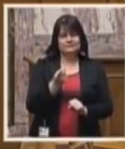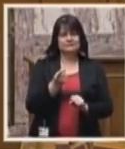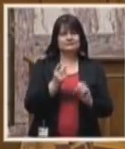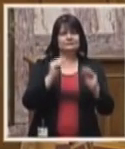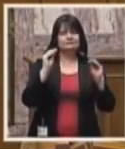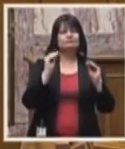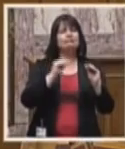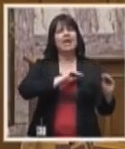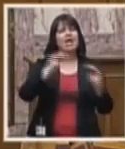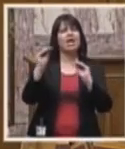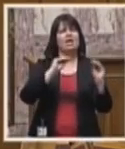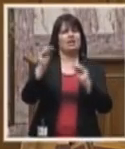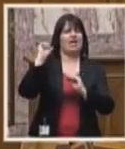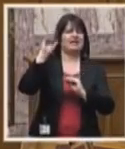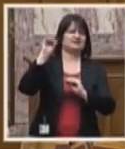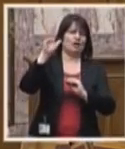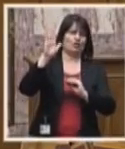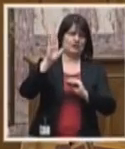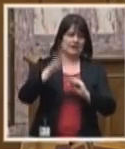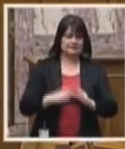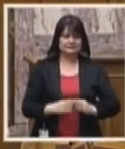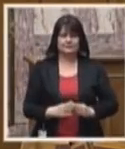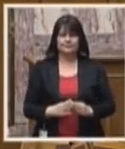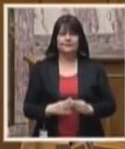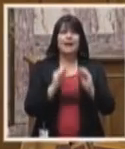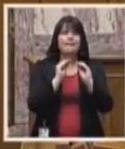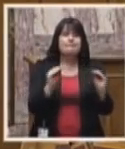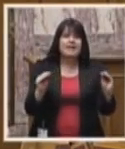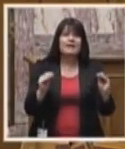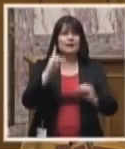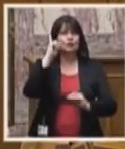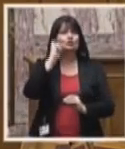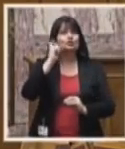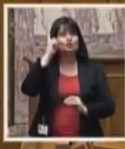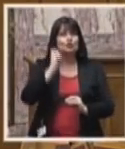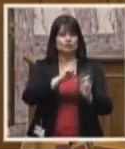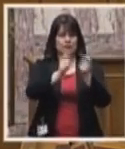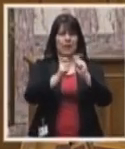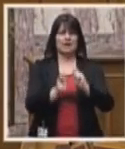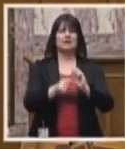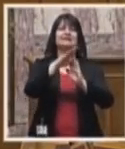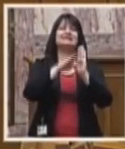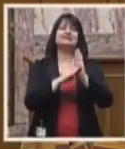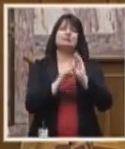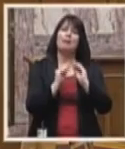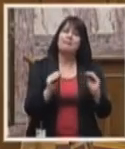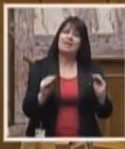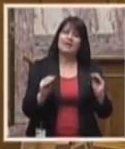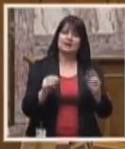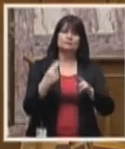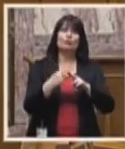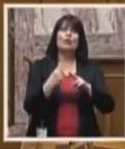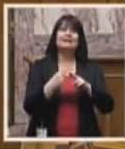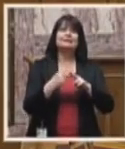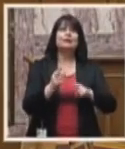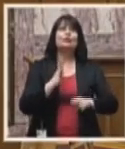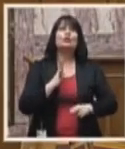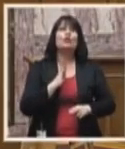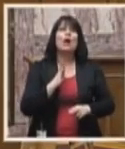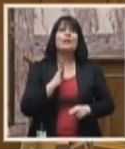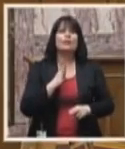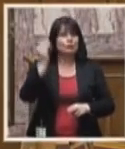τους τελευταίους μήνες. Παιδεία και γνώση. Κάνουμε μεγάλες αλλαγές στο εκπαιδευτικό σύστημα, διότι είναι η επένδυση στο ανθρώπινο δυναμικό